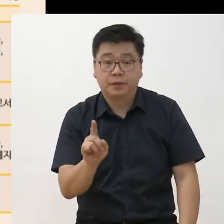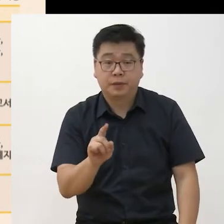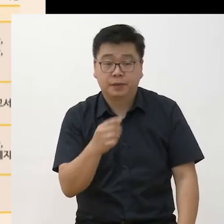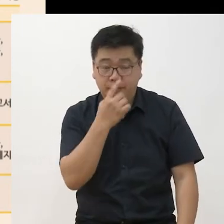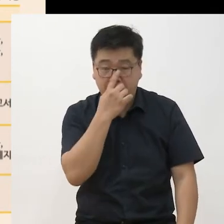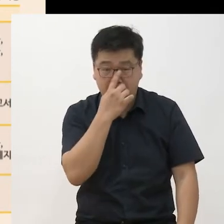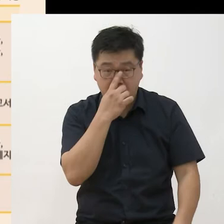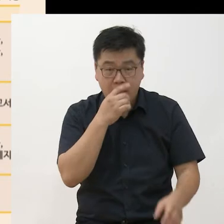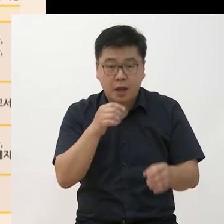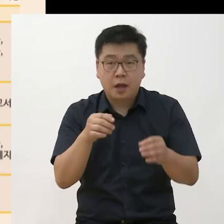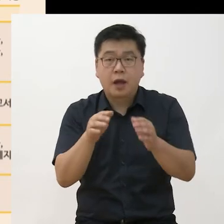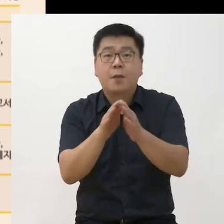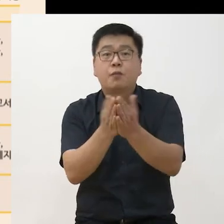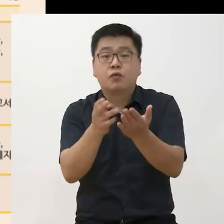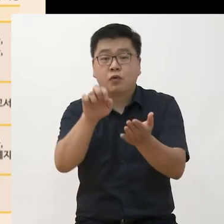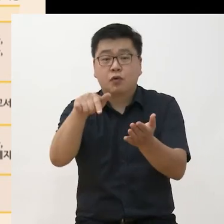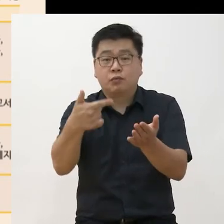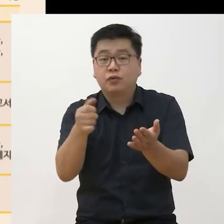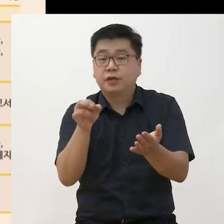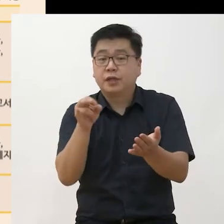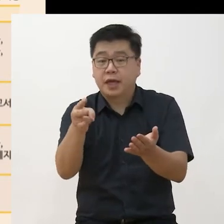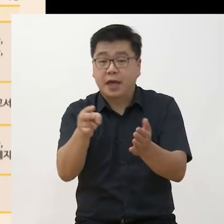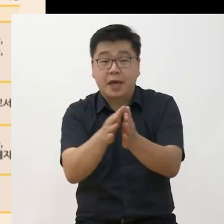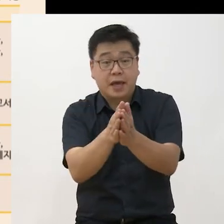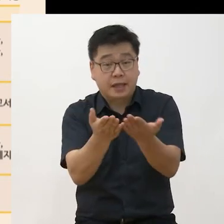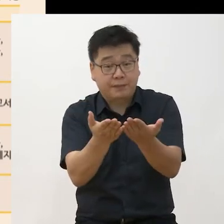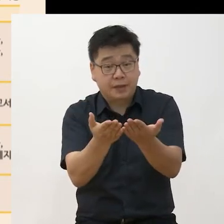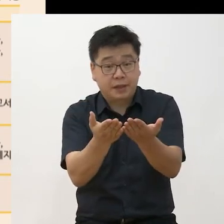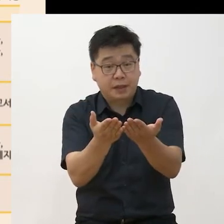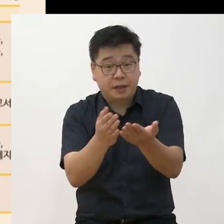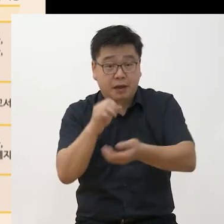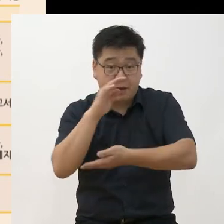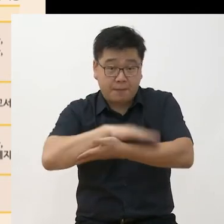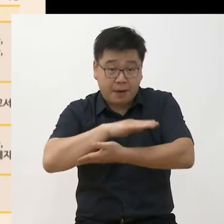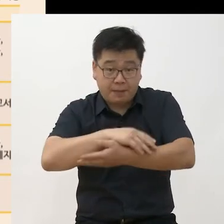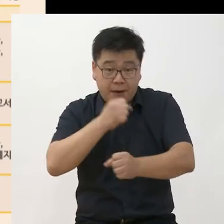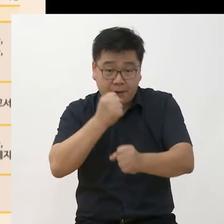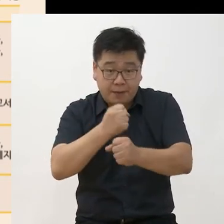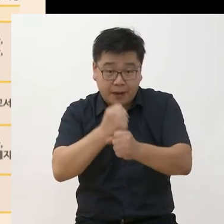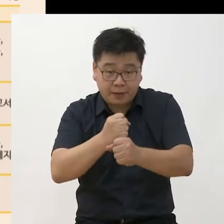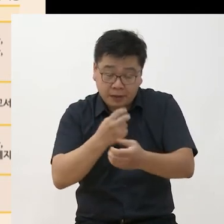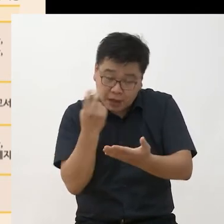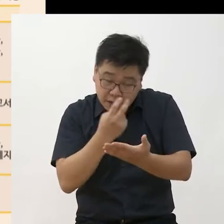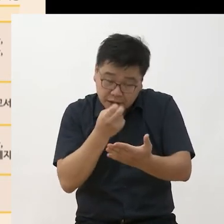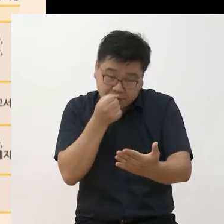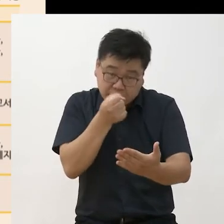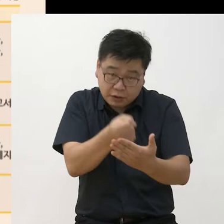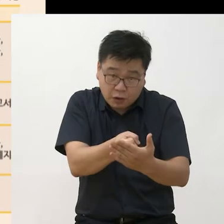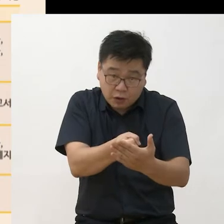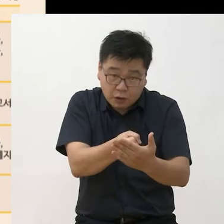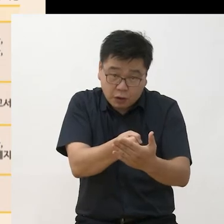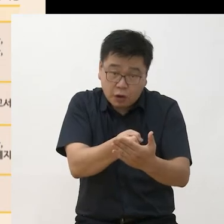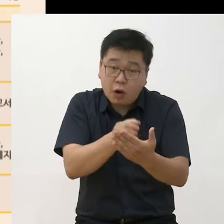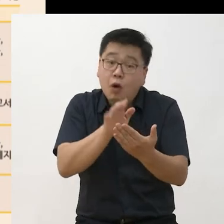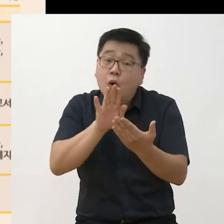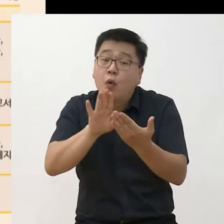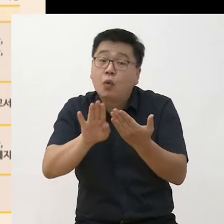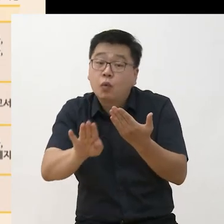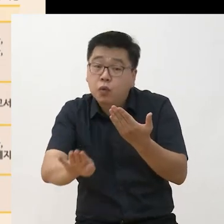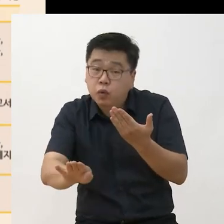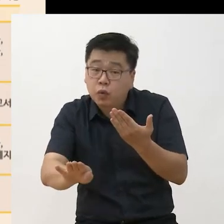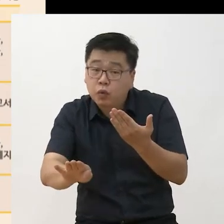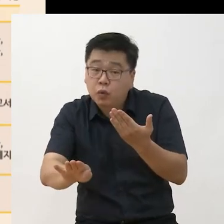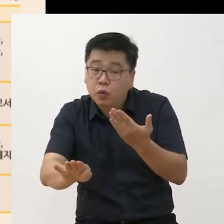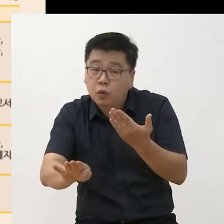저희가 이제 문예지 발간 지원 사업을 심의를 해서 선정을 하고 나면 그 문예지가 발간되는 그